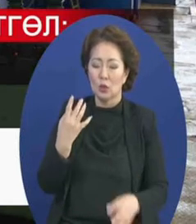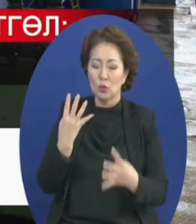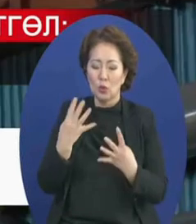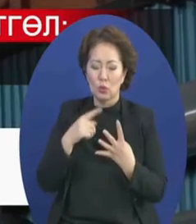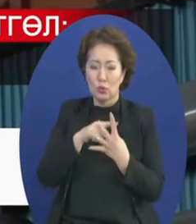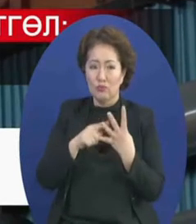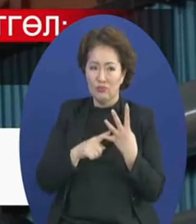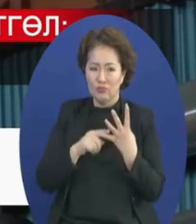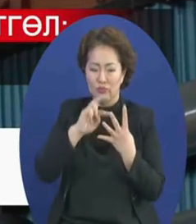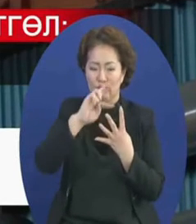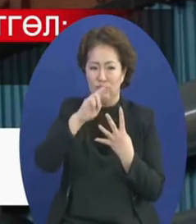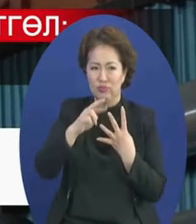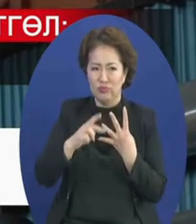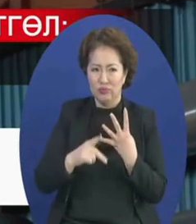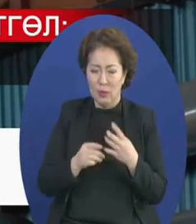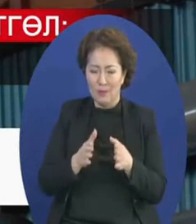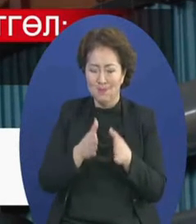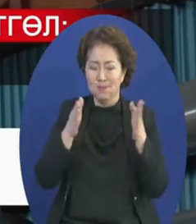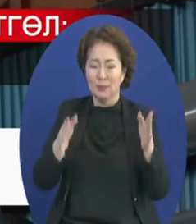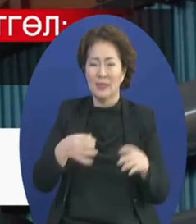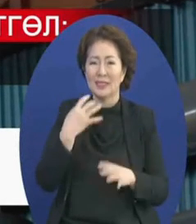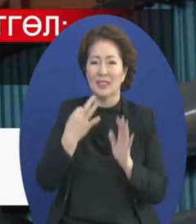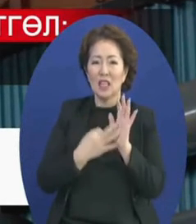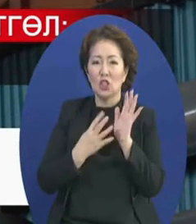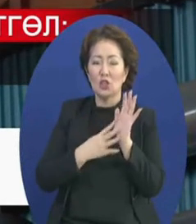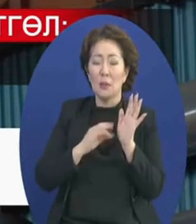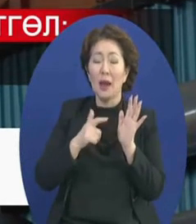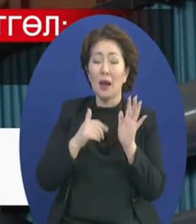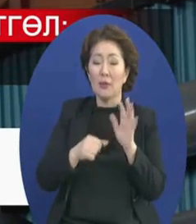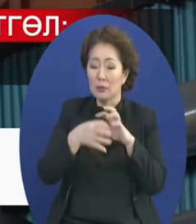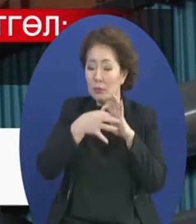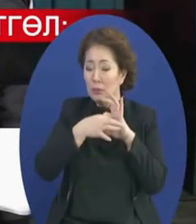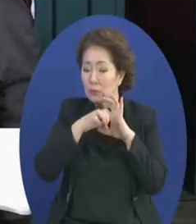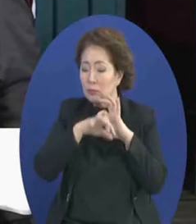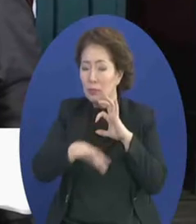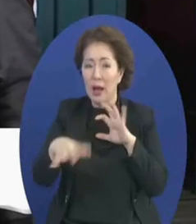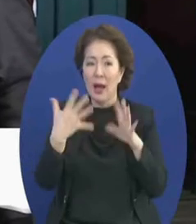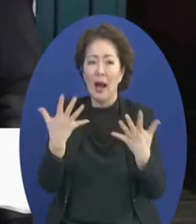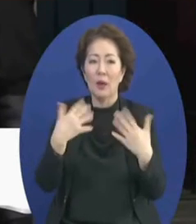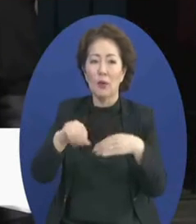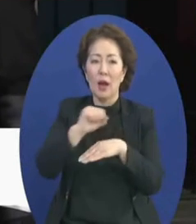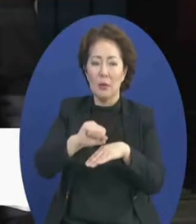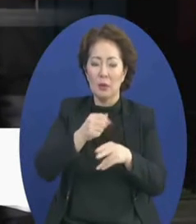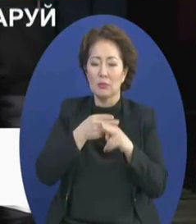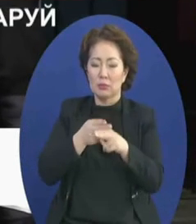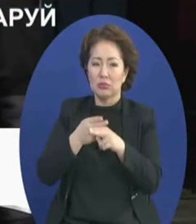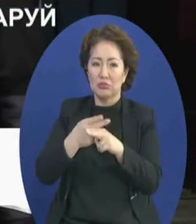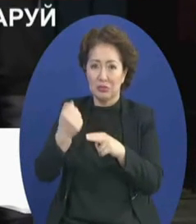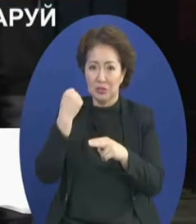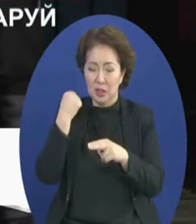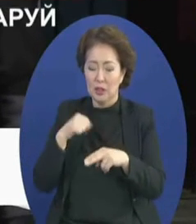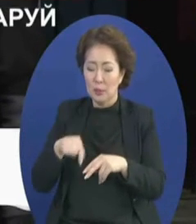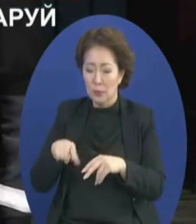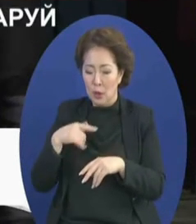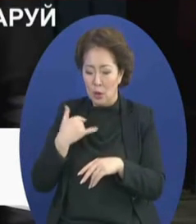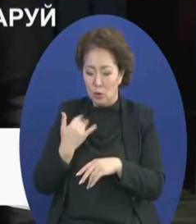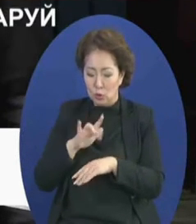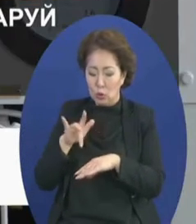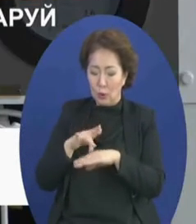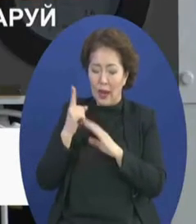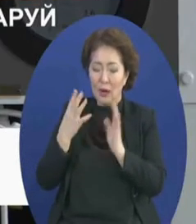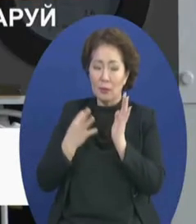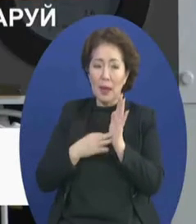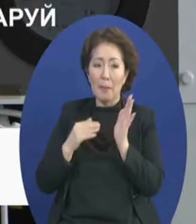89 мегаваттын өргөтгөл нь 10 аймгийг цахилгаан эрчим хүчээр хангах. Дулааны хувьд Улаанбаатар хотын 18,000 айл өрхийн 150 гаруй орон